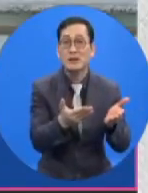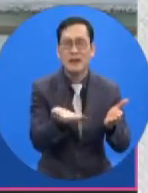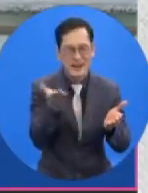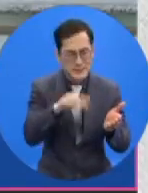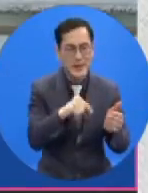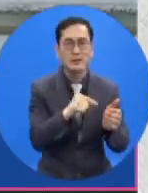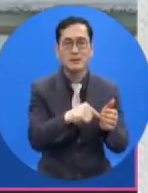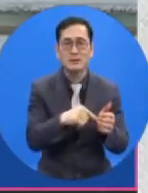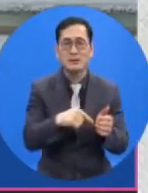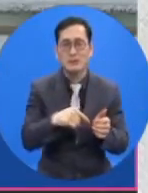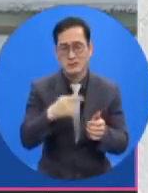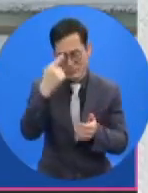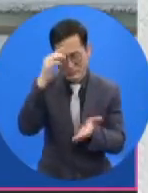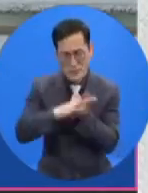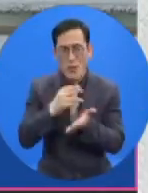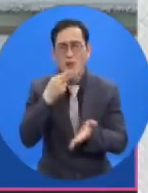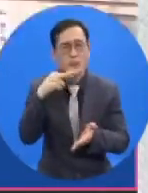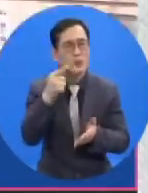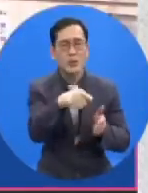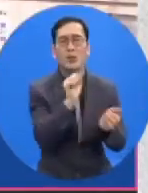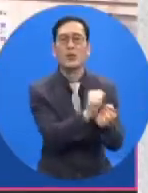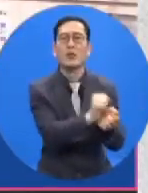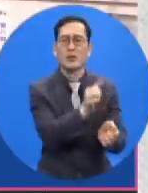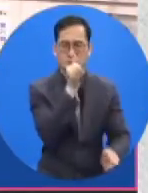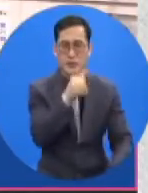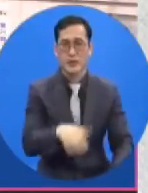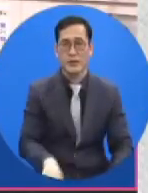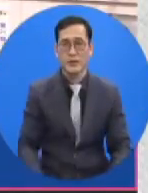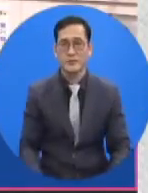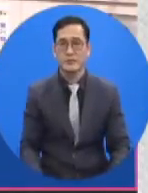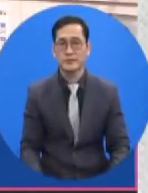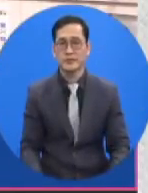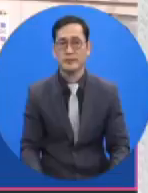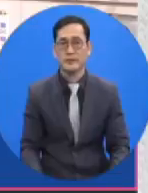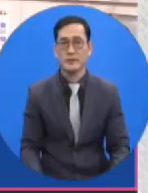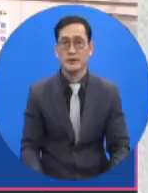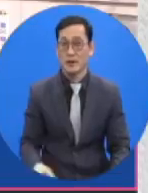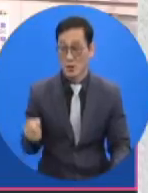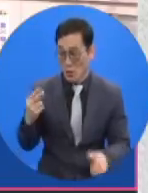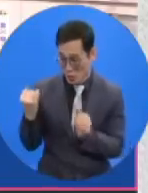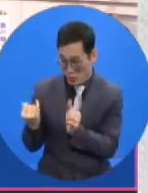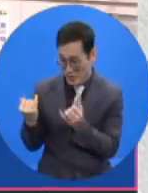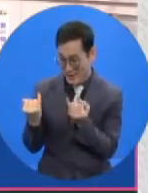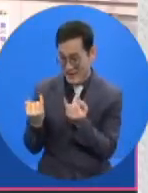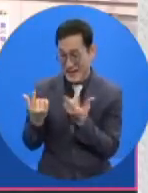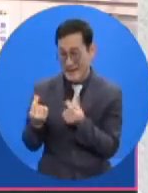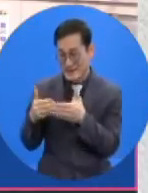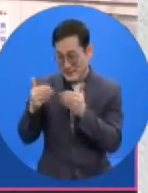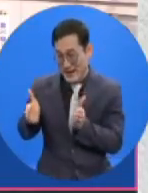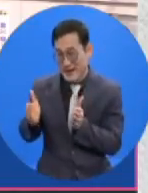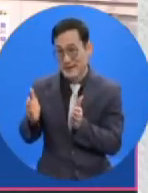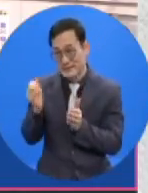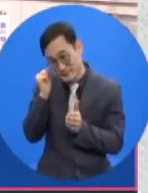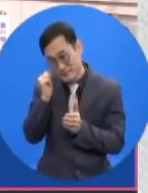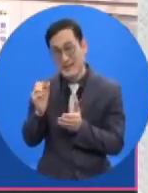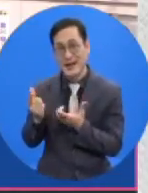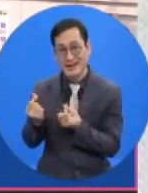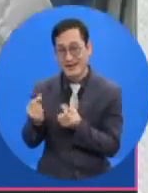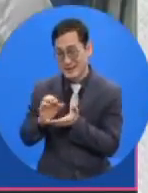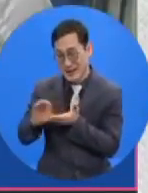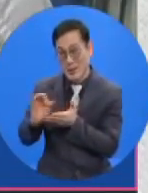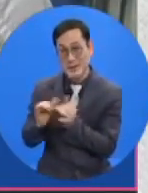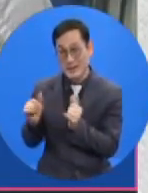특히나 룸메이트 같은 경우에는 그 기간에 전파를 시킨 걸로 현재까지는 알려져 있거든요. 그래서 이 당시에